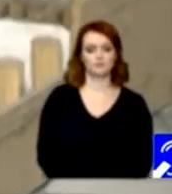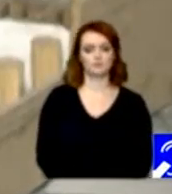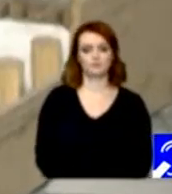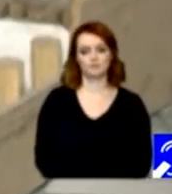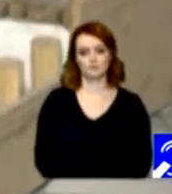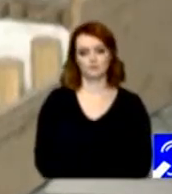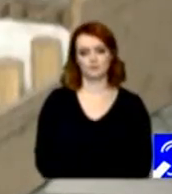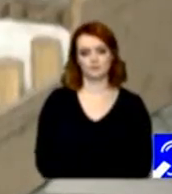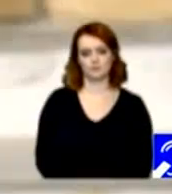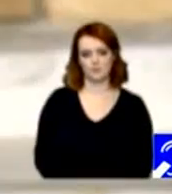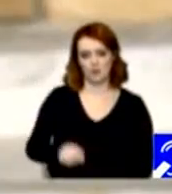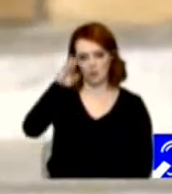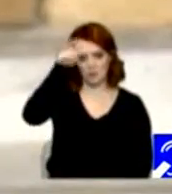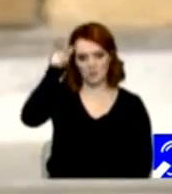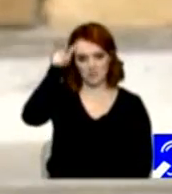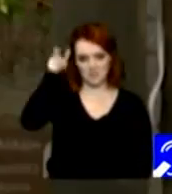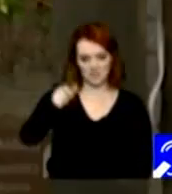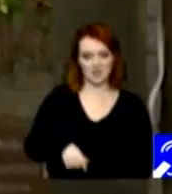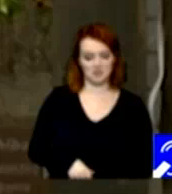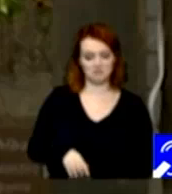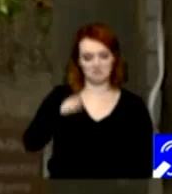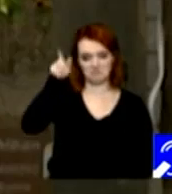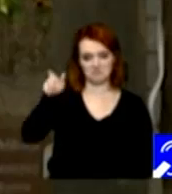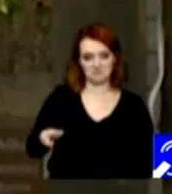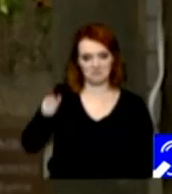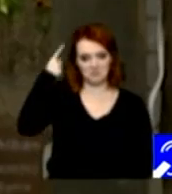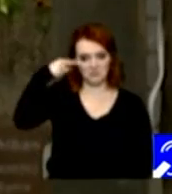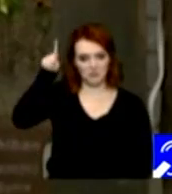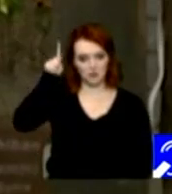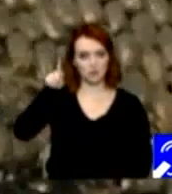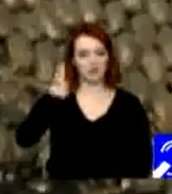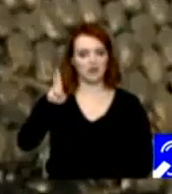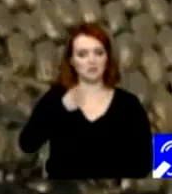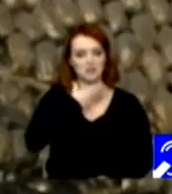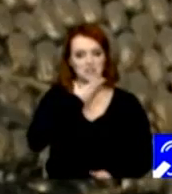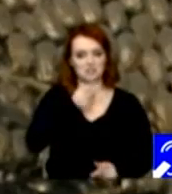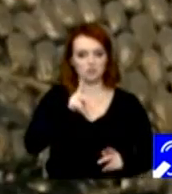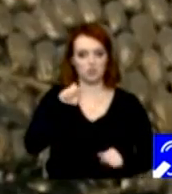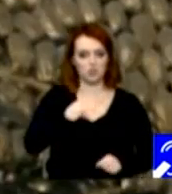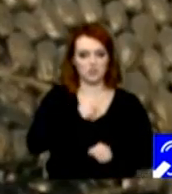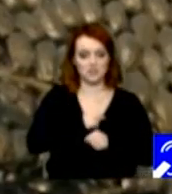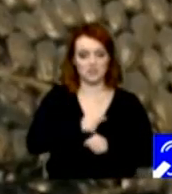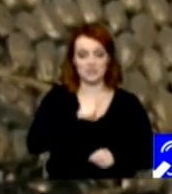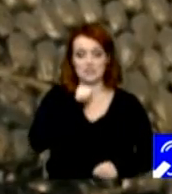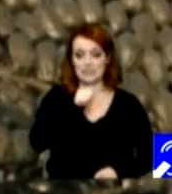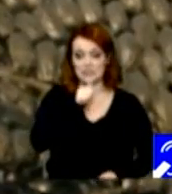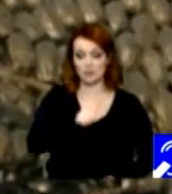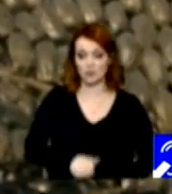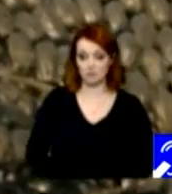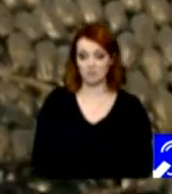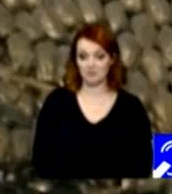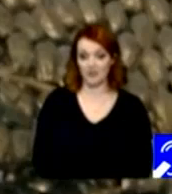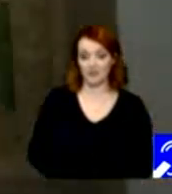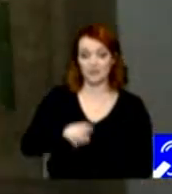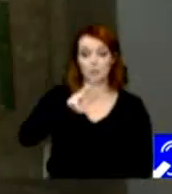un siriana descoperit o metodă inedită de a crea adevărate bijuterii tridimensionale din sâmburi de măsline cam